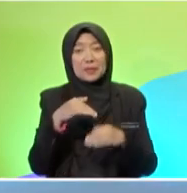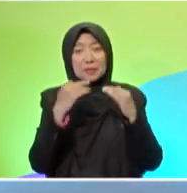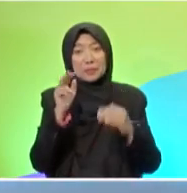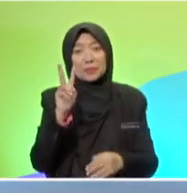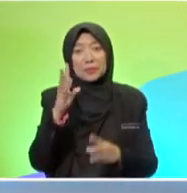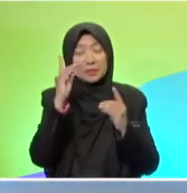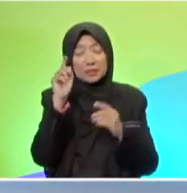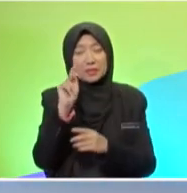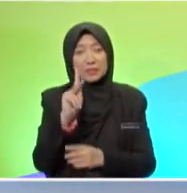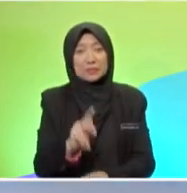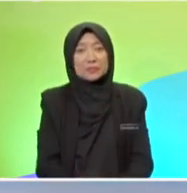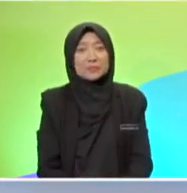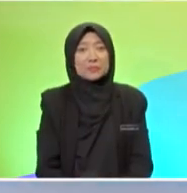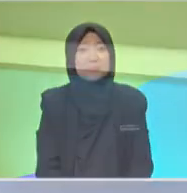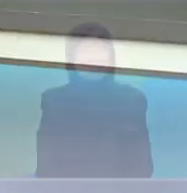tahap 2